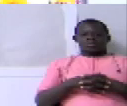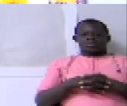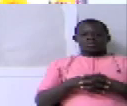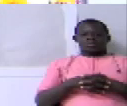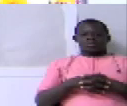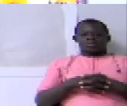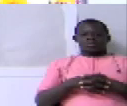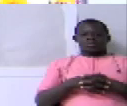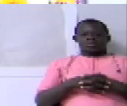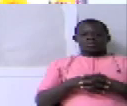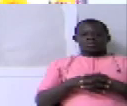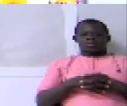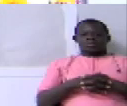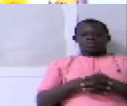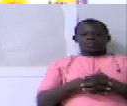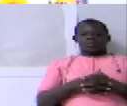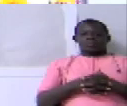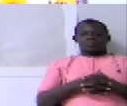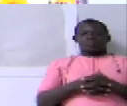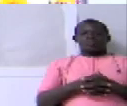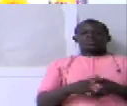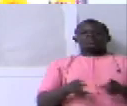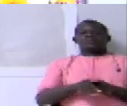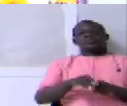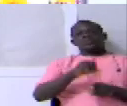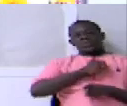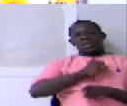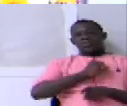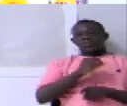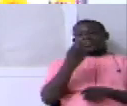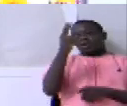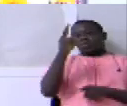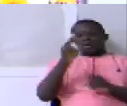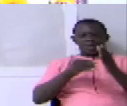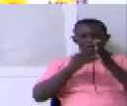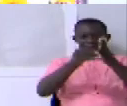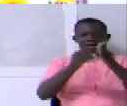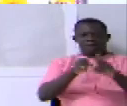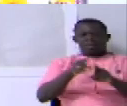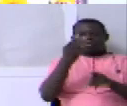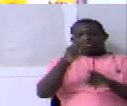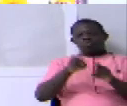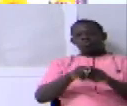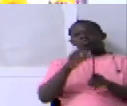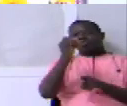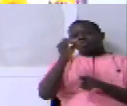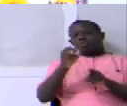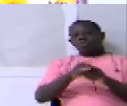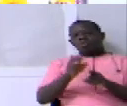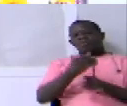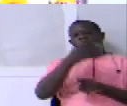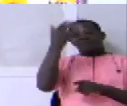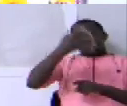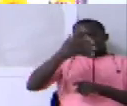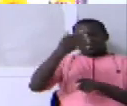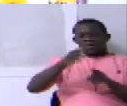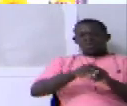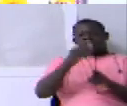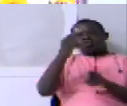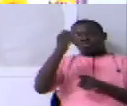was second in command from 2011 to 2014, 2016 to 2017 I was the commandant. Yo